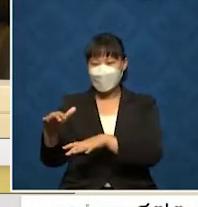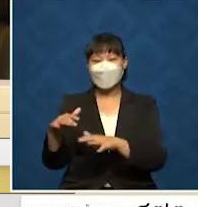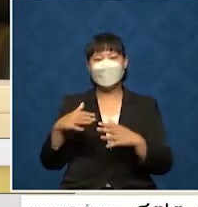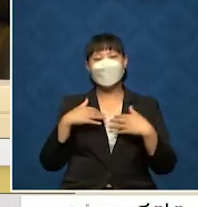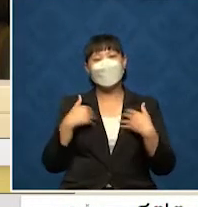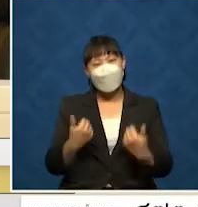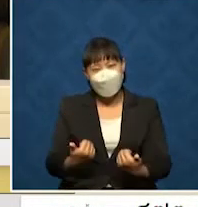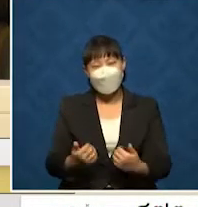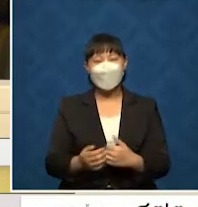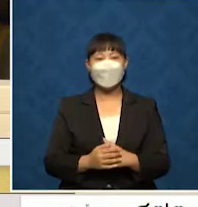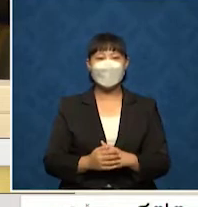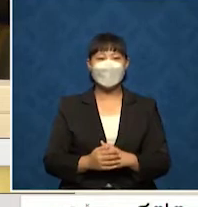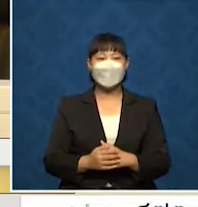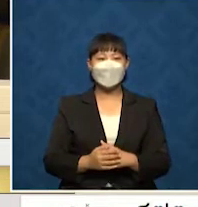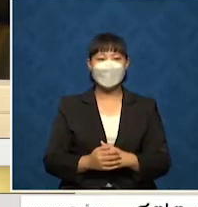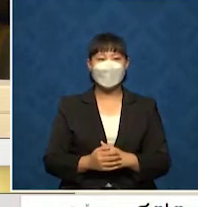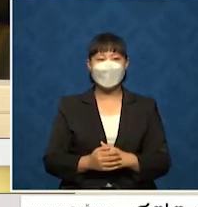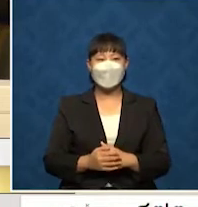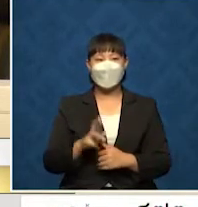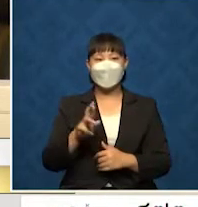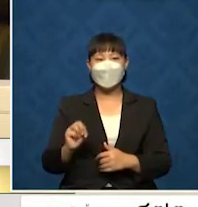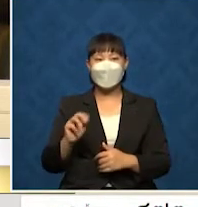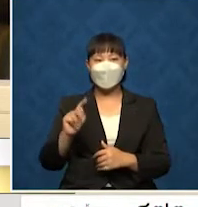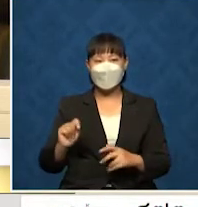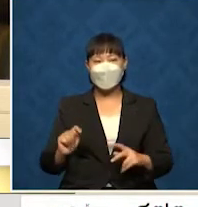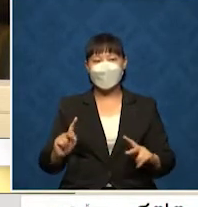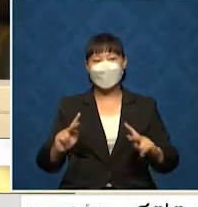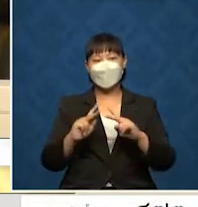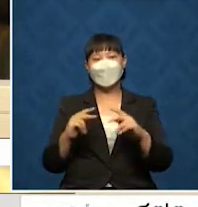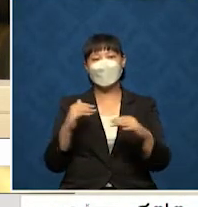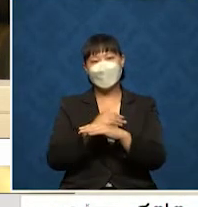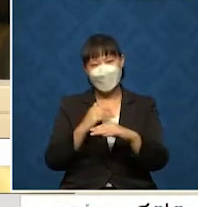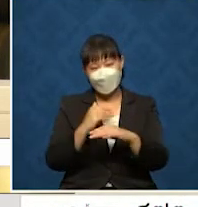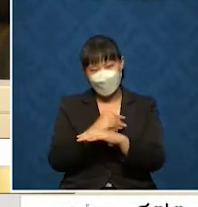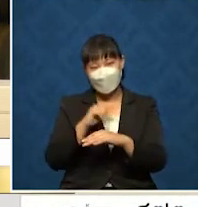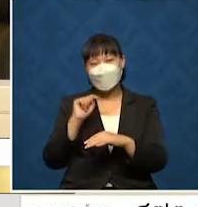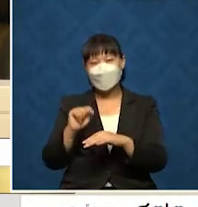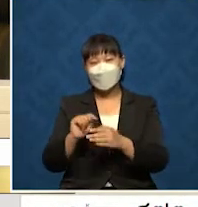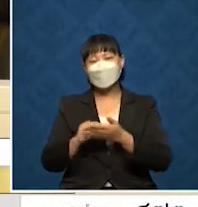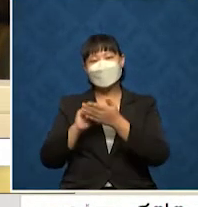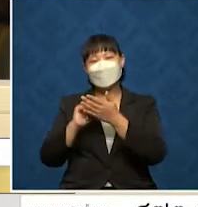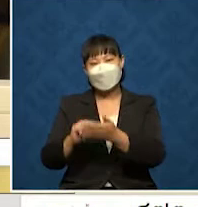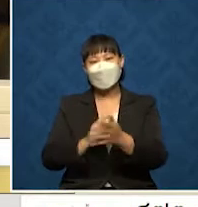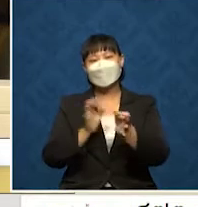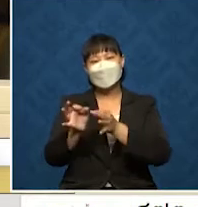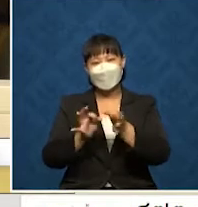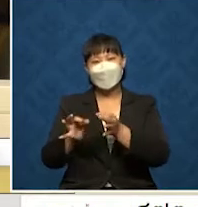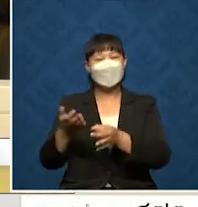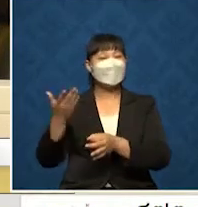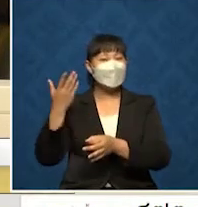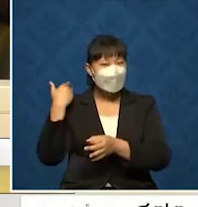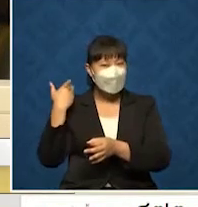ายตามที่ท่านรัฐมนตรีว่าการกระทรวงคมนาคมได้อภิปรายไปเมื่อสัก